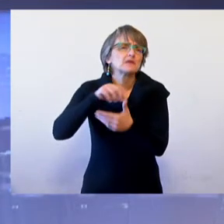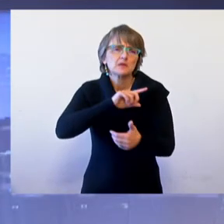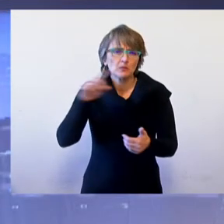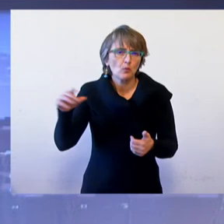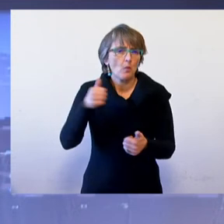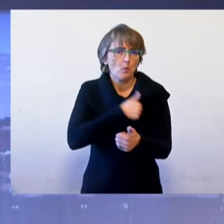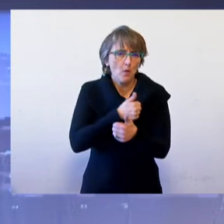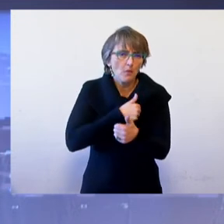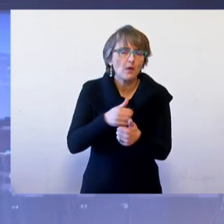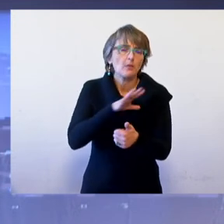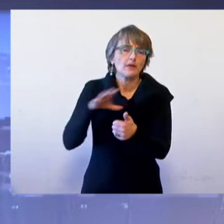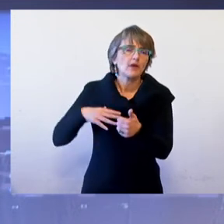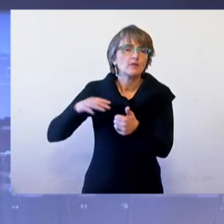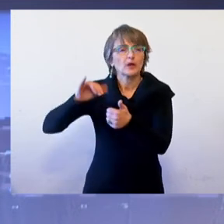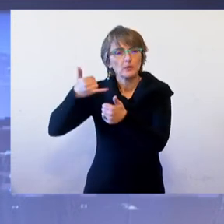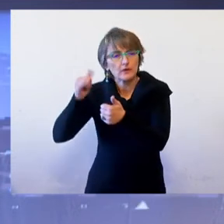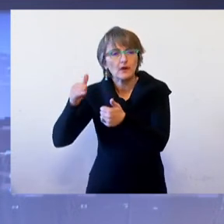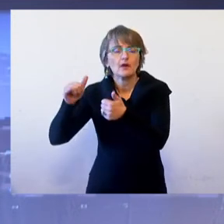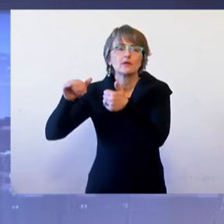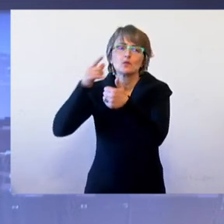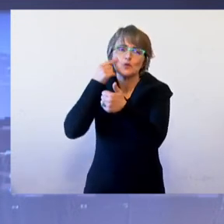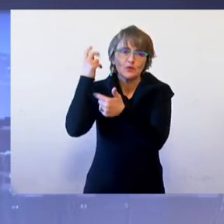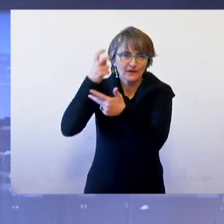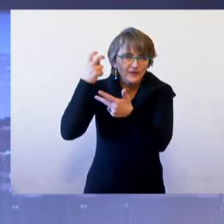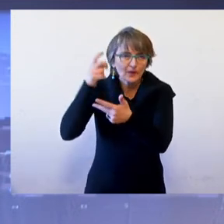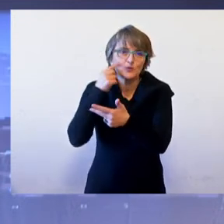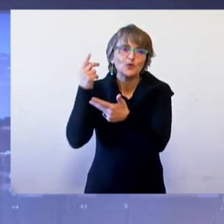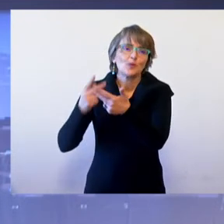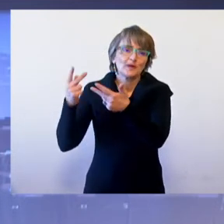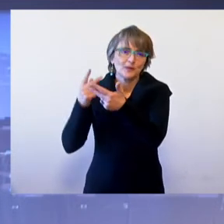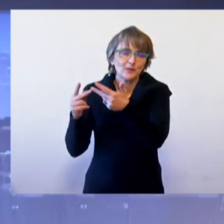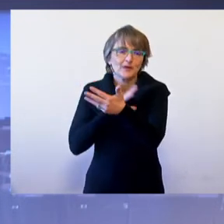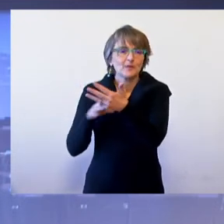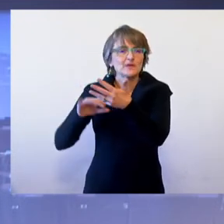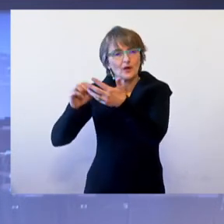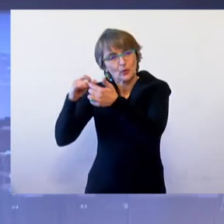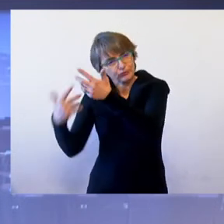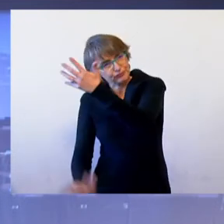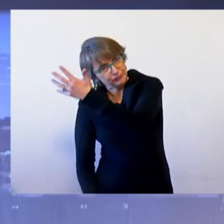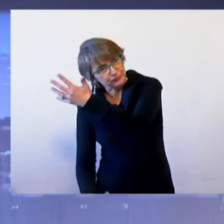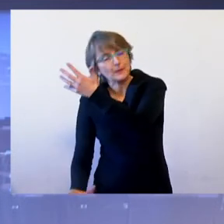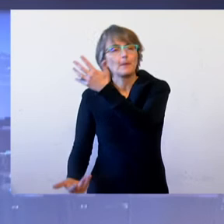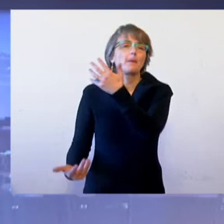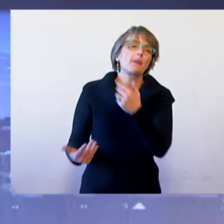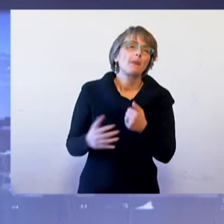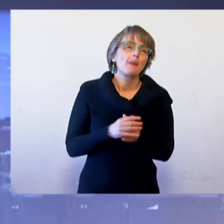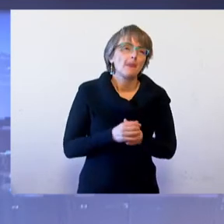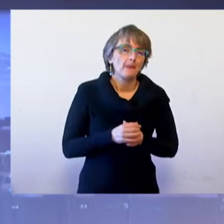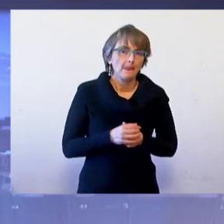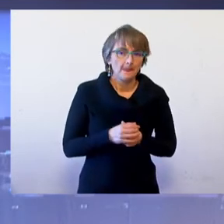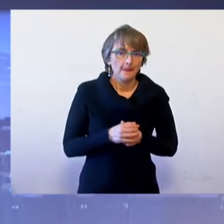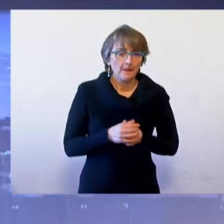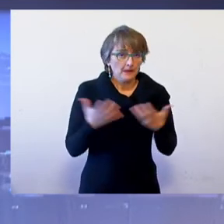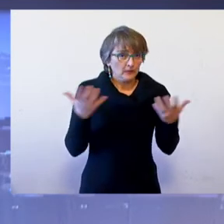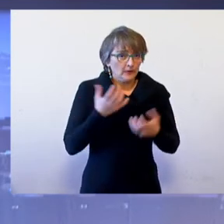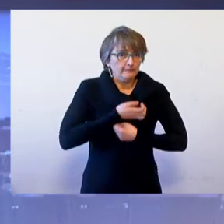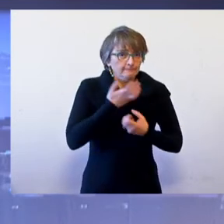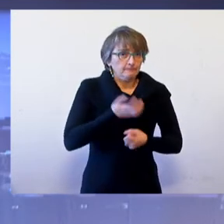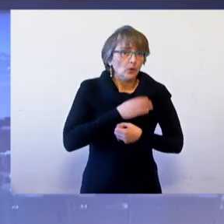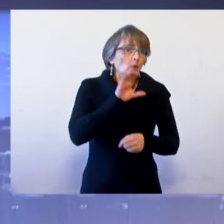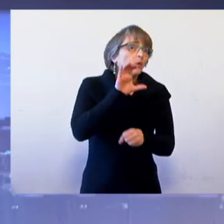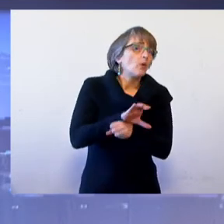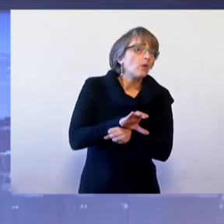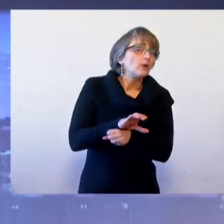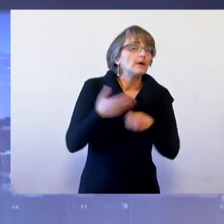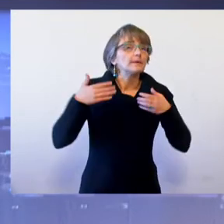Mme Marthe, Mme Jeannin, Monsieur Lévita, Monsieur Paterno, Mme Robin, Mme Serrano. Y a-t-il des demandes de prise de parole? Qui est contre?